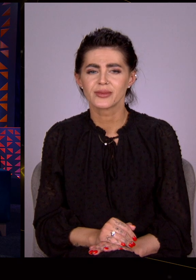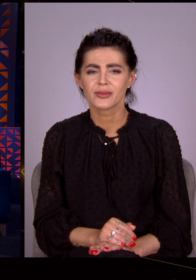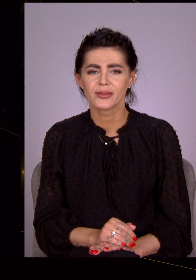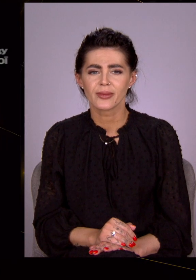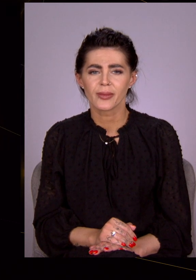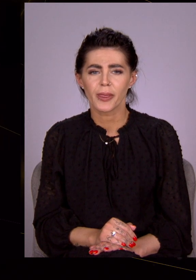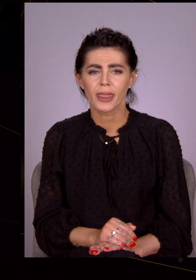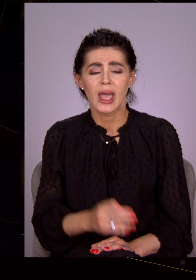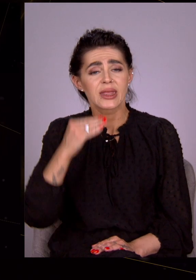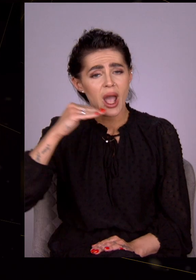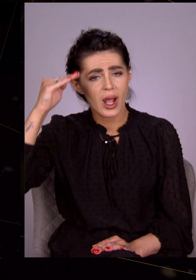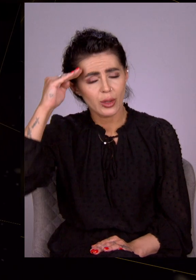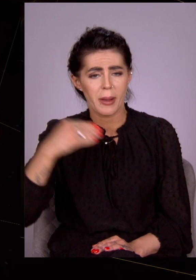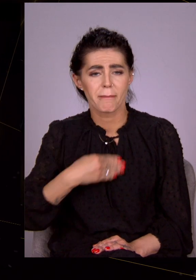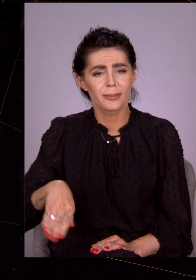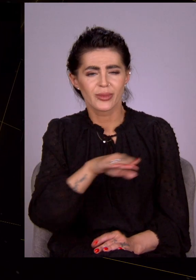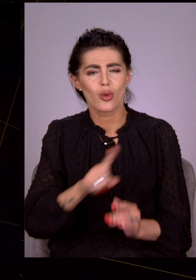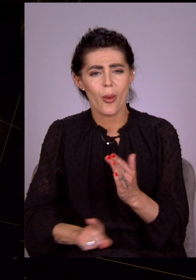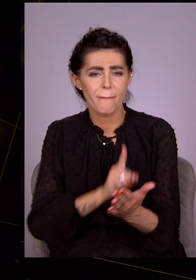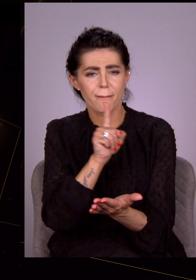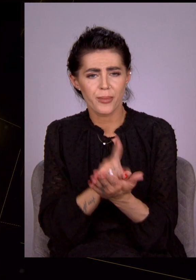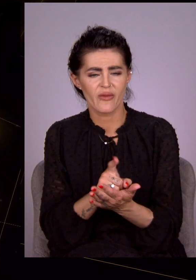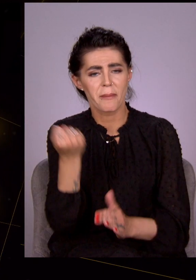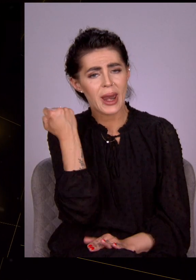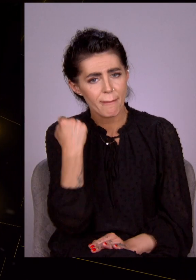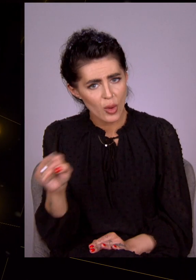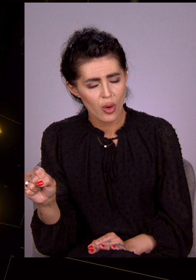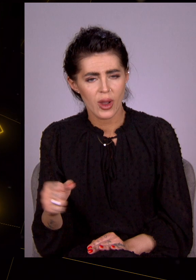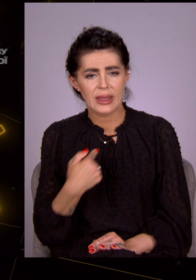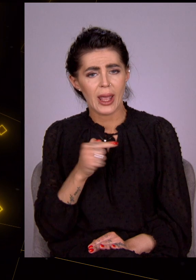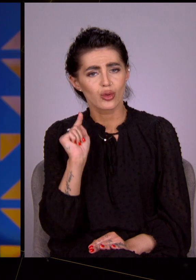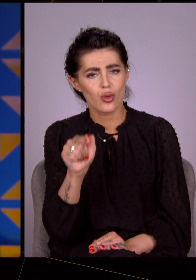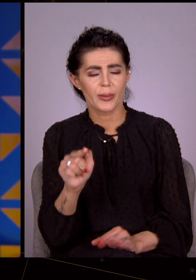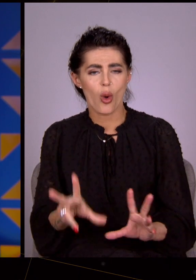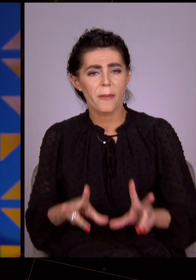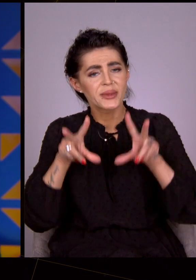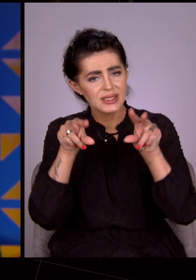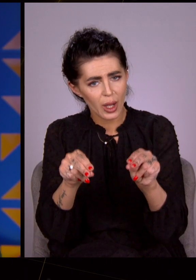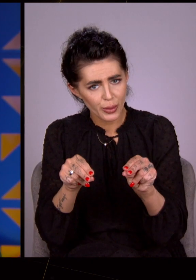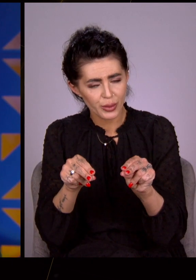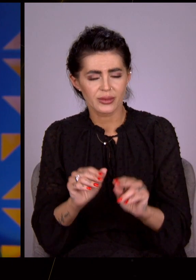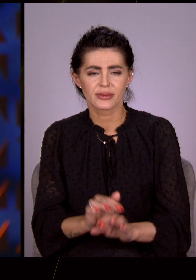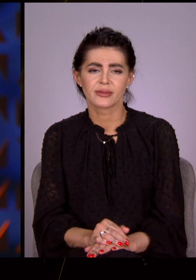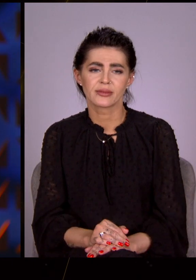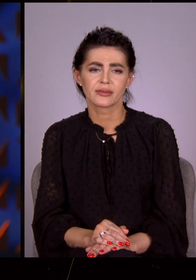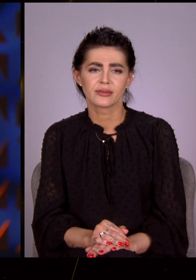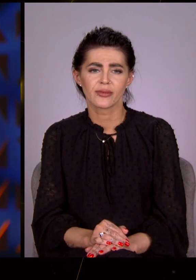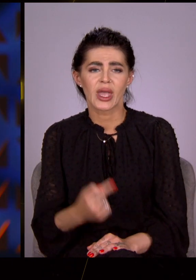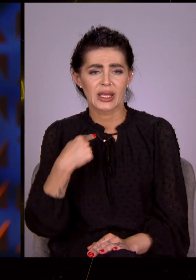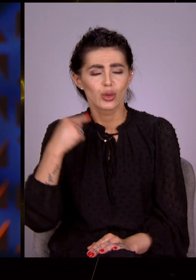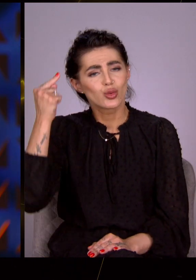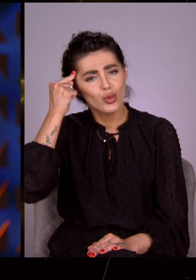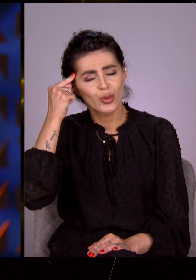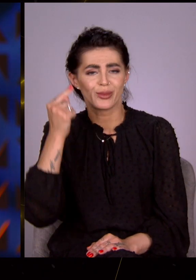Тато, ми обов'язково переможемо. Я тобі обіцяю. Я думаю, що Іринка